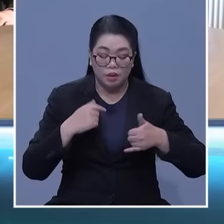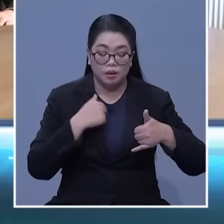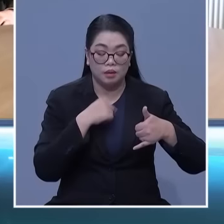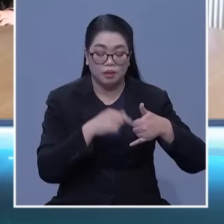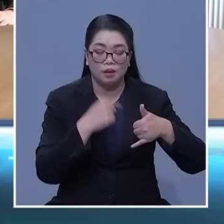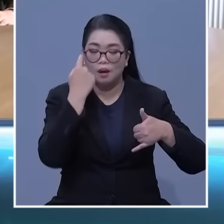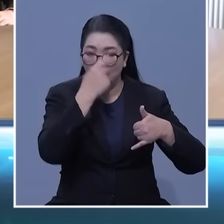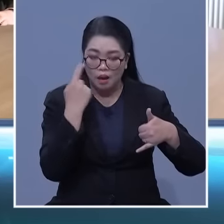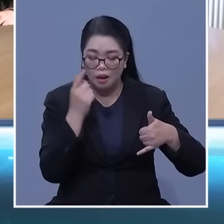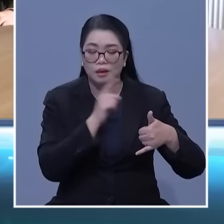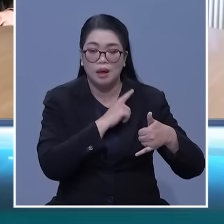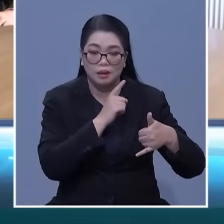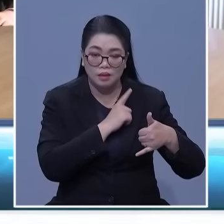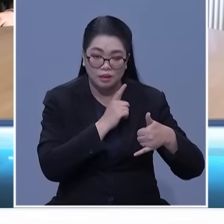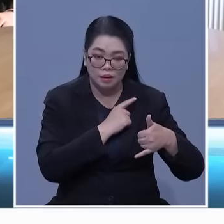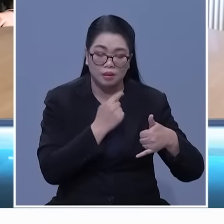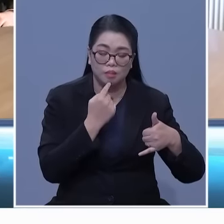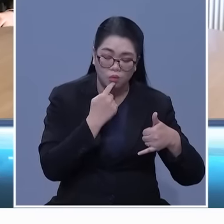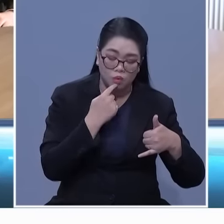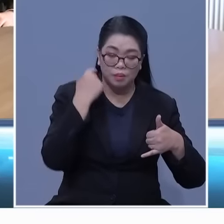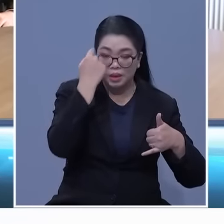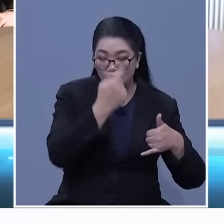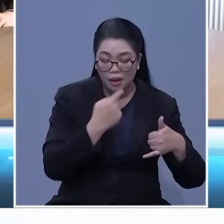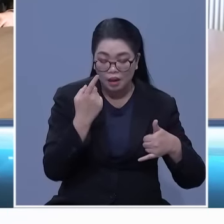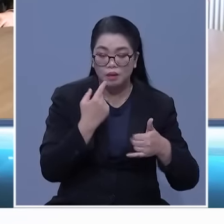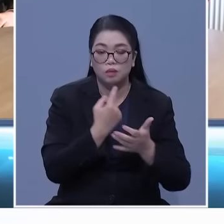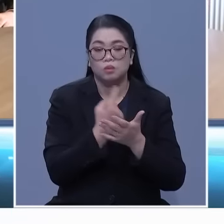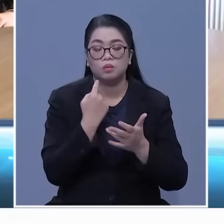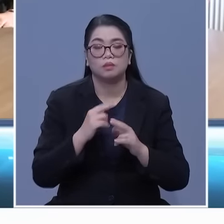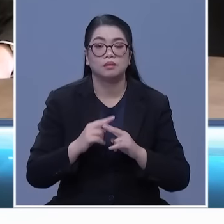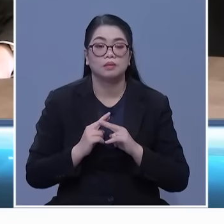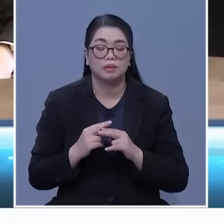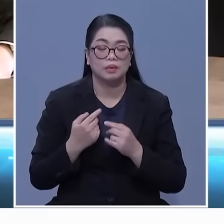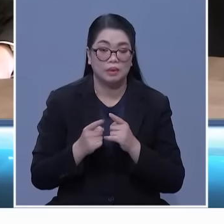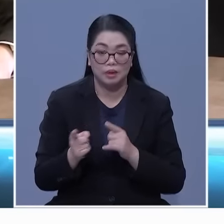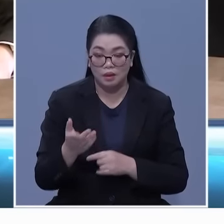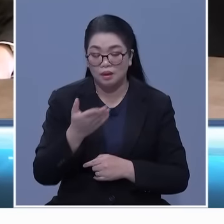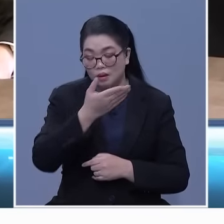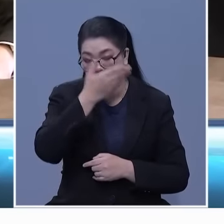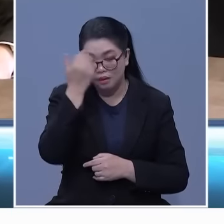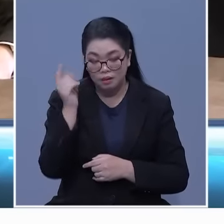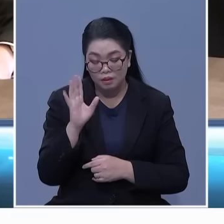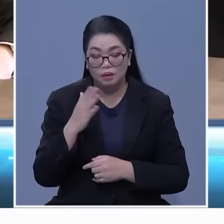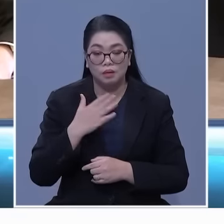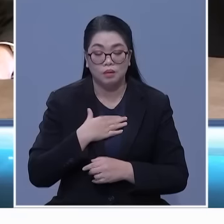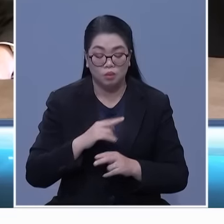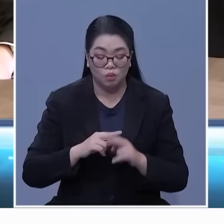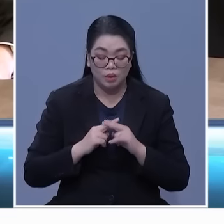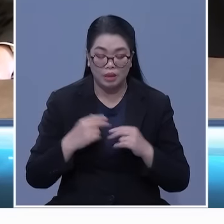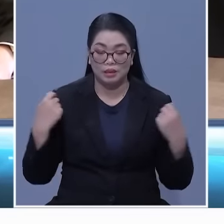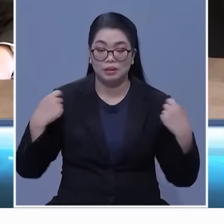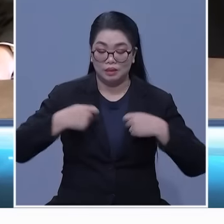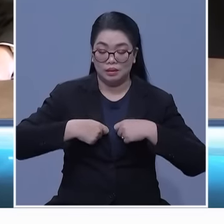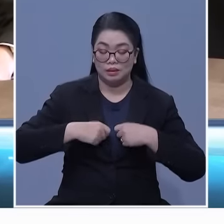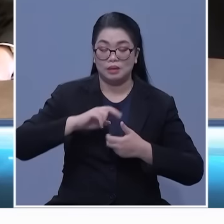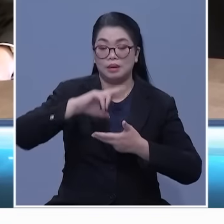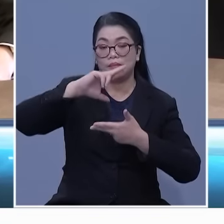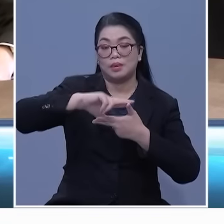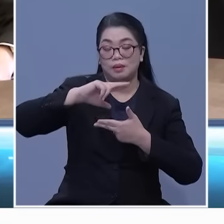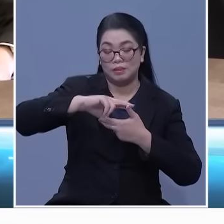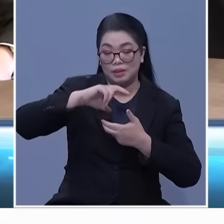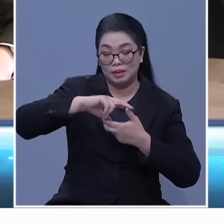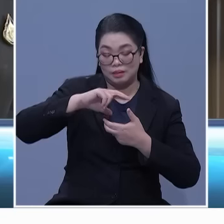มีบทบาทอย่างไรการที่มาอ้างแบบนี้ในนามส่วนตัวแต่คุณสามารถลืมไปหรือไม่ว่าตัวเองใส่เสื้อพรรคพลังประชารัฐดังนั้น